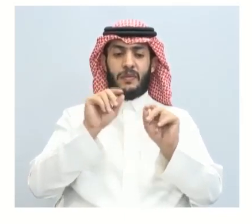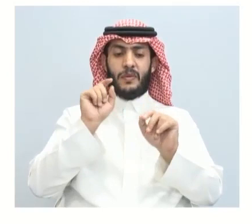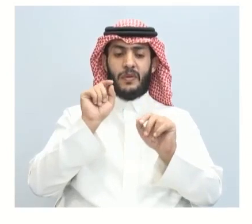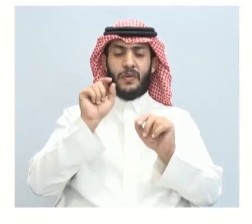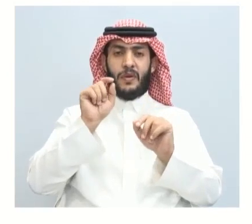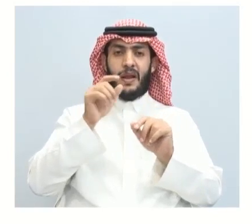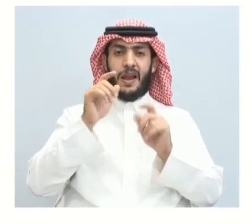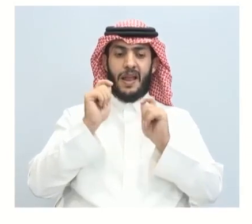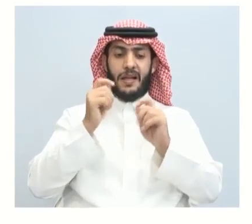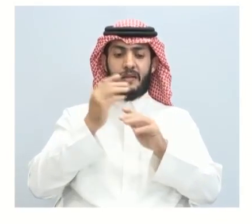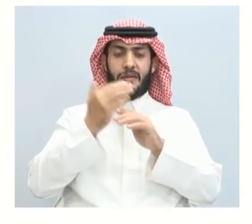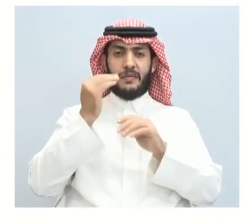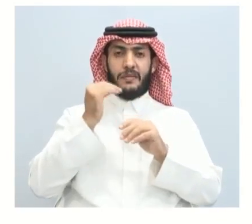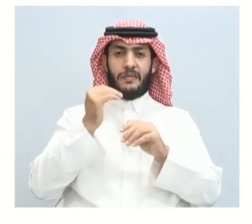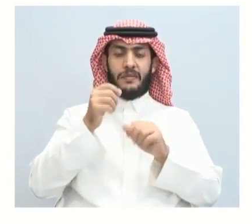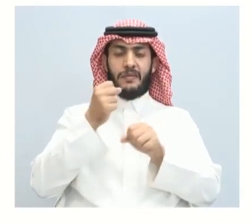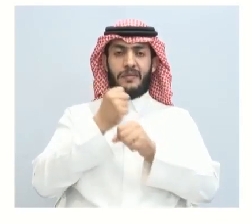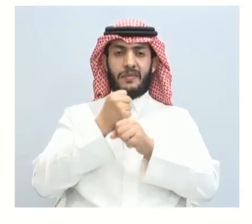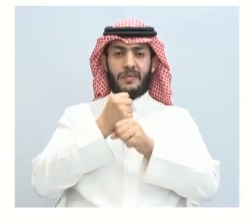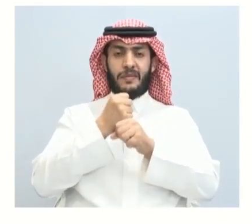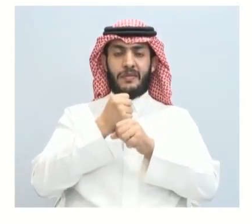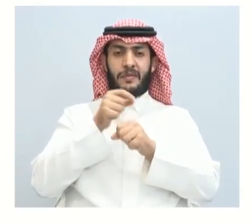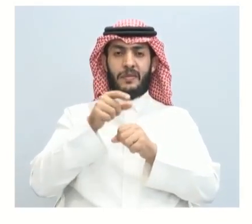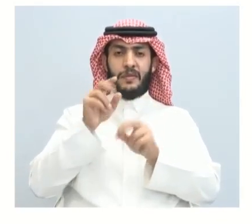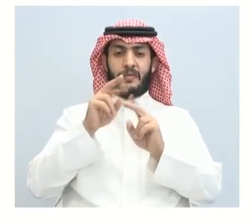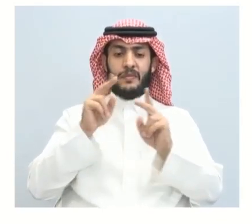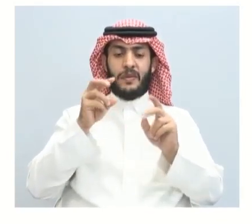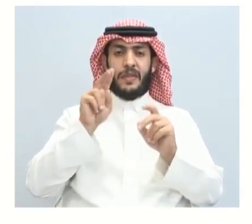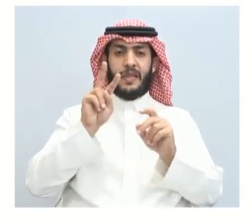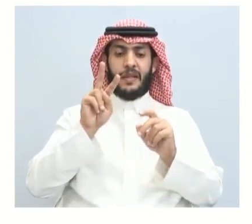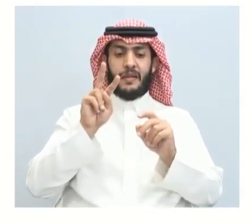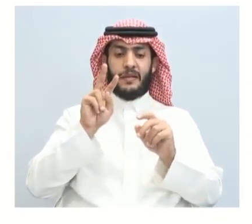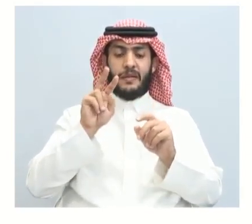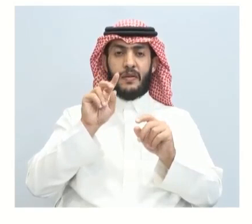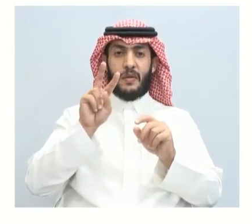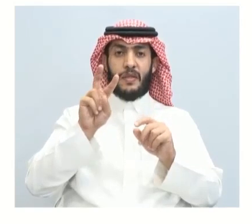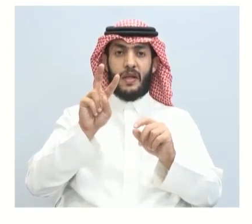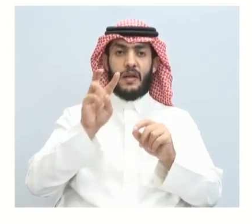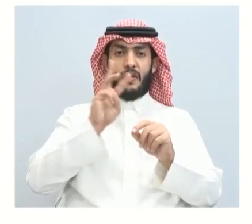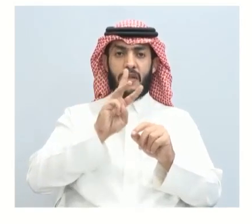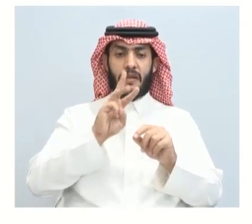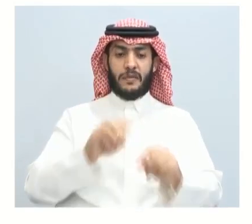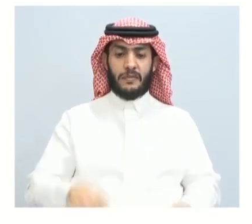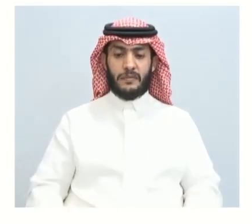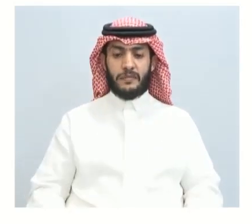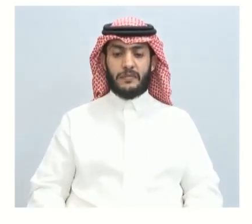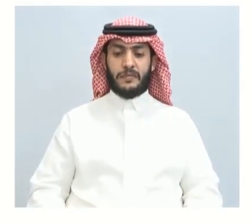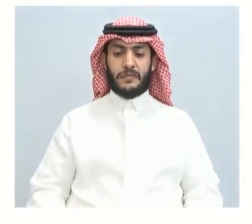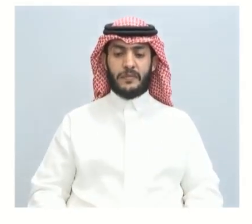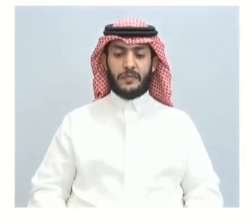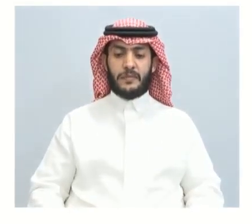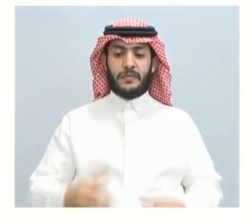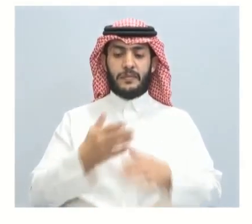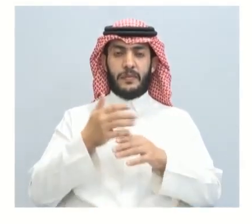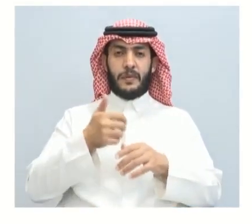نقطه الاصل فاحنا بنركز فعليا على النوع الثاني والنوع الثالث هذا النوع وهذا النوع لماذا